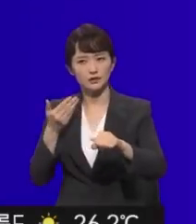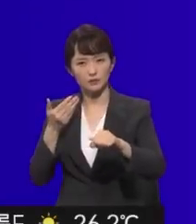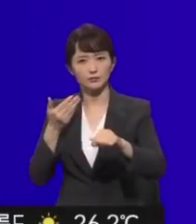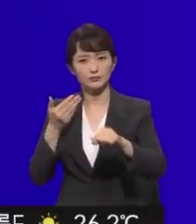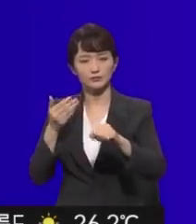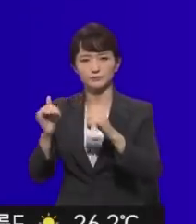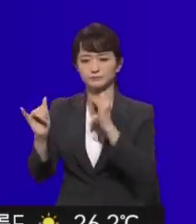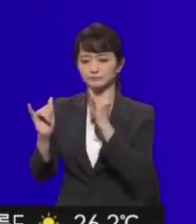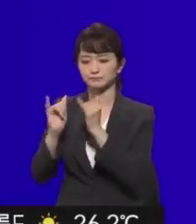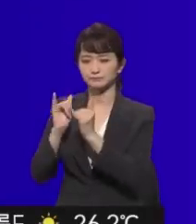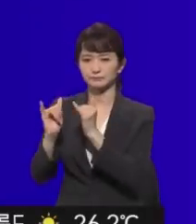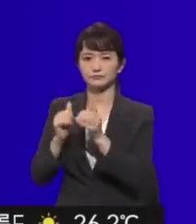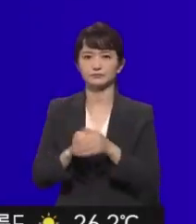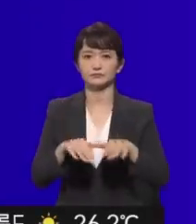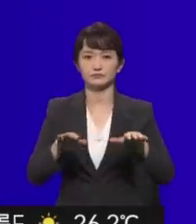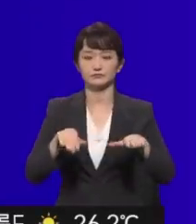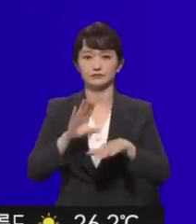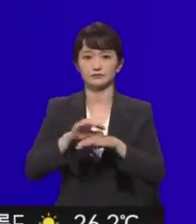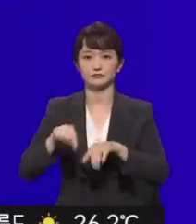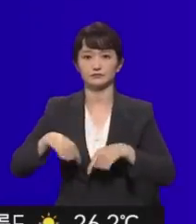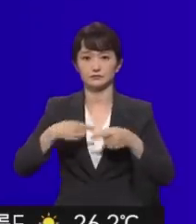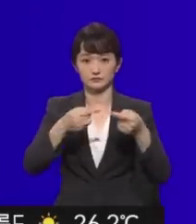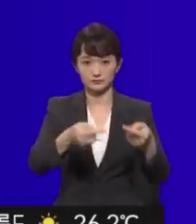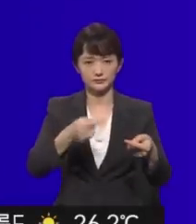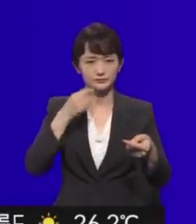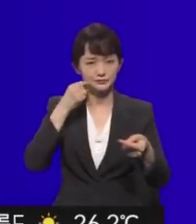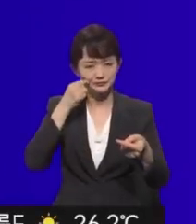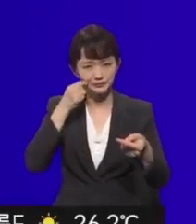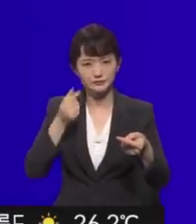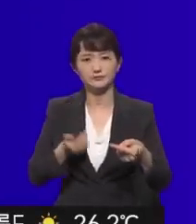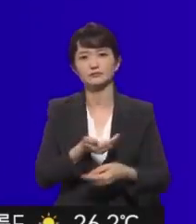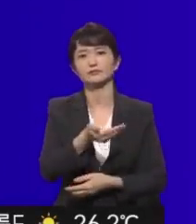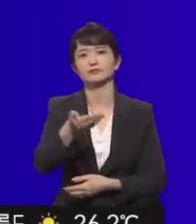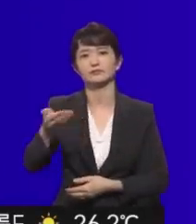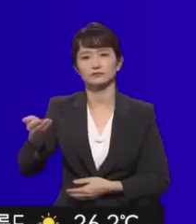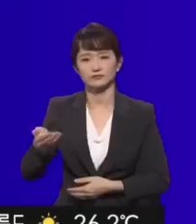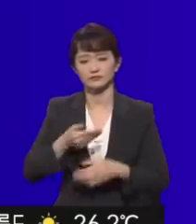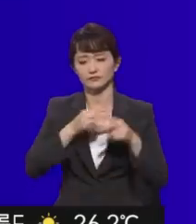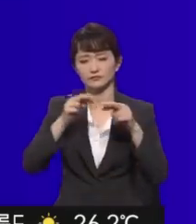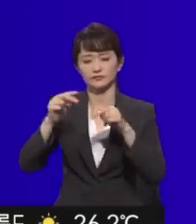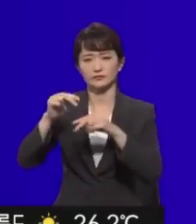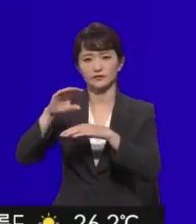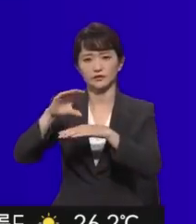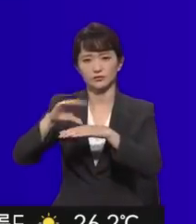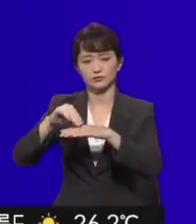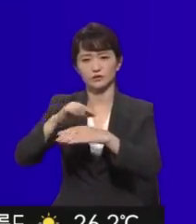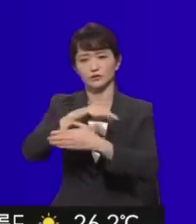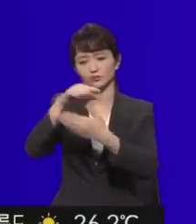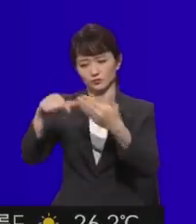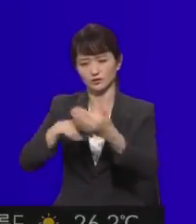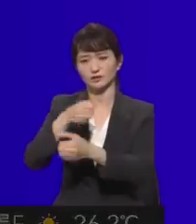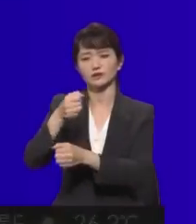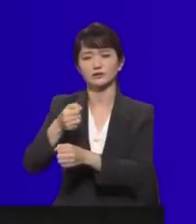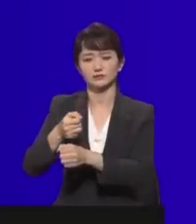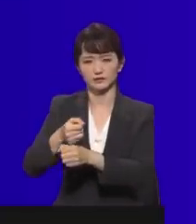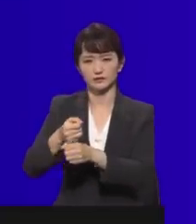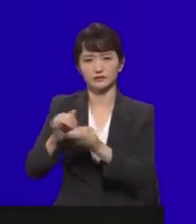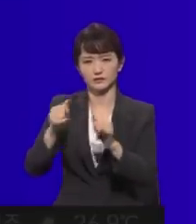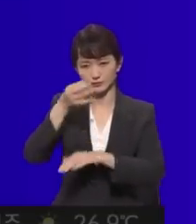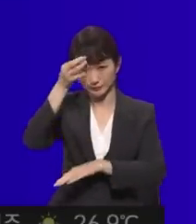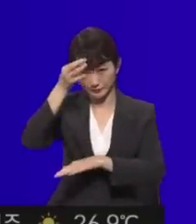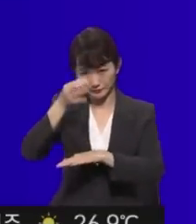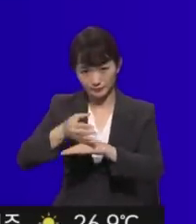해서 오늘 방송 출연을 하지 못한 점을 시청자 여러분과 서전 라이브 제작진 께 죄송합니다 라고 했고요